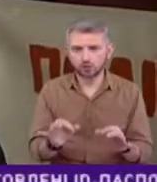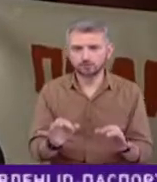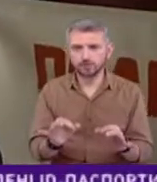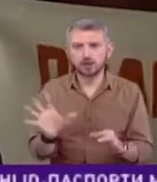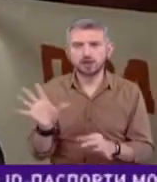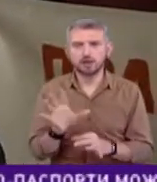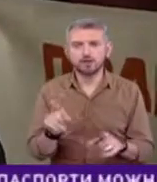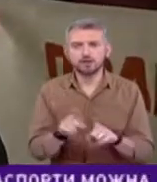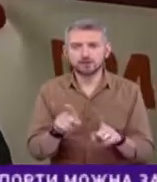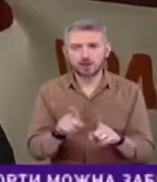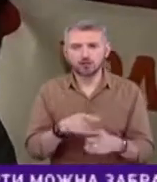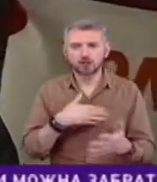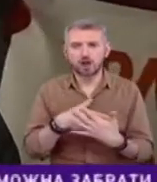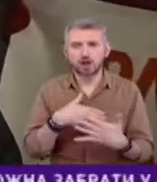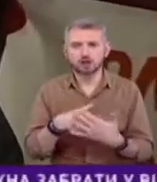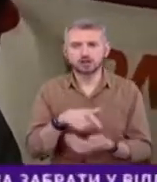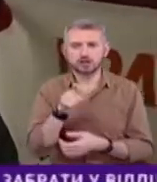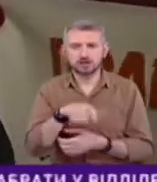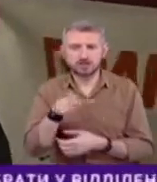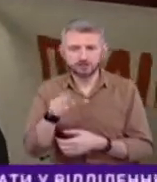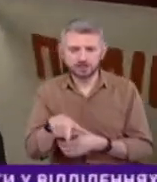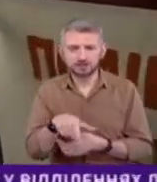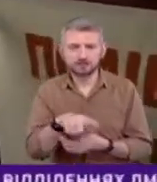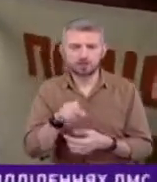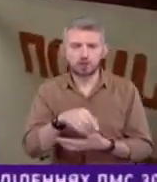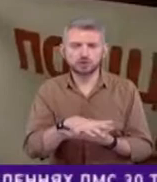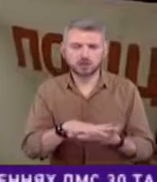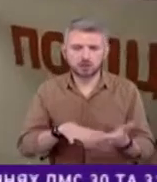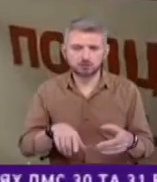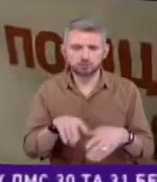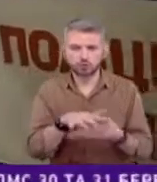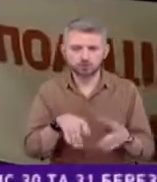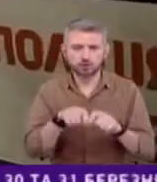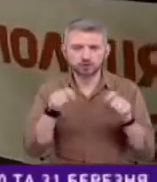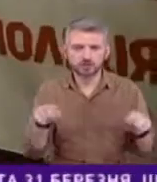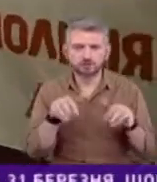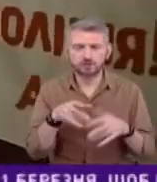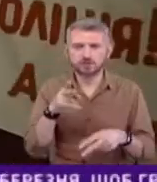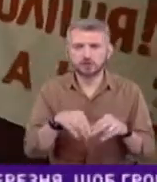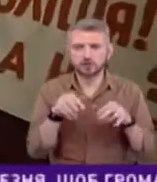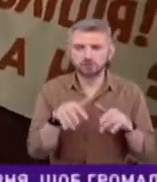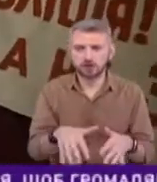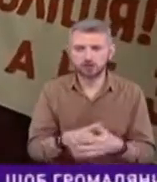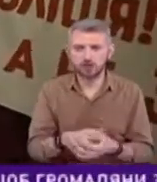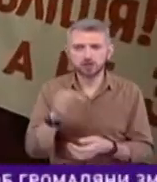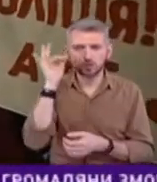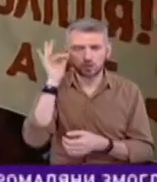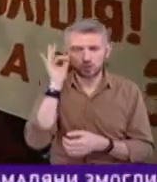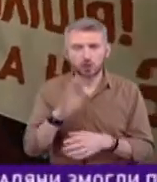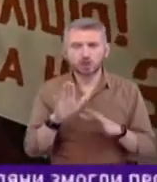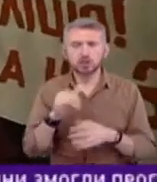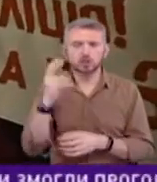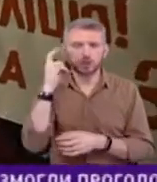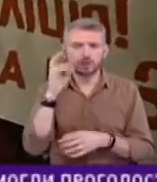все ж активісти вимагають і надалі продовжувати розкриття справ, завершення справ. Нагадаю, тільки у